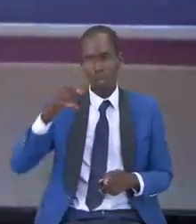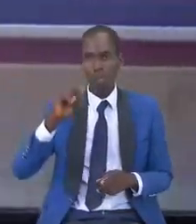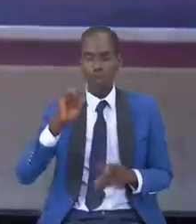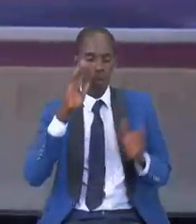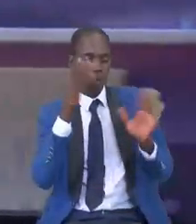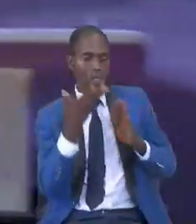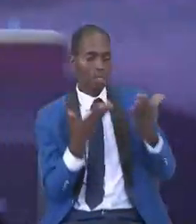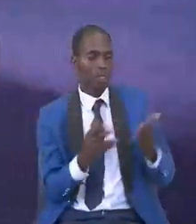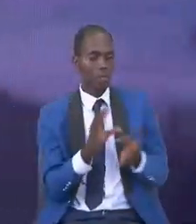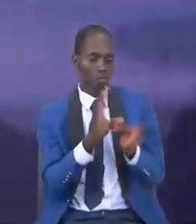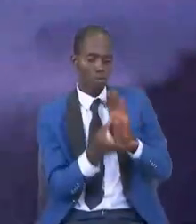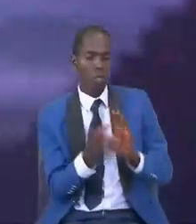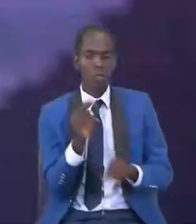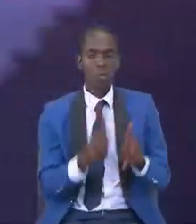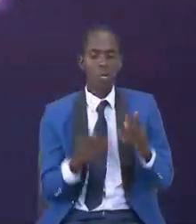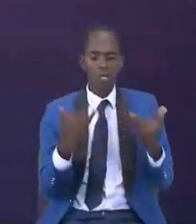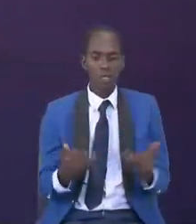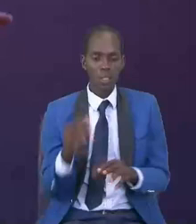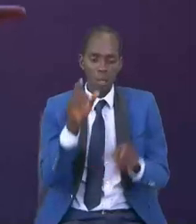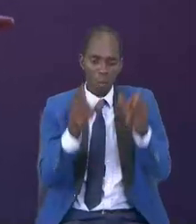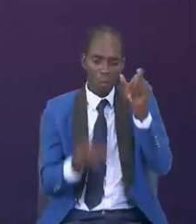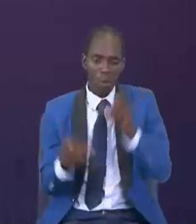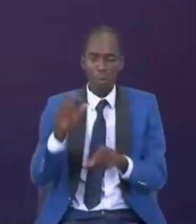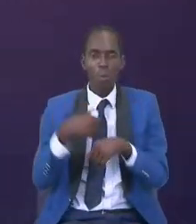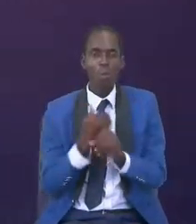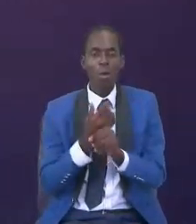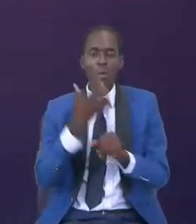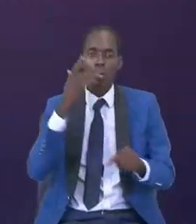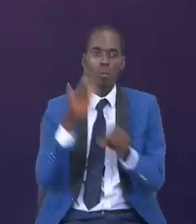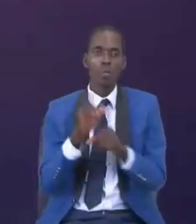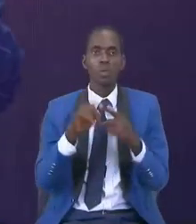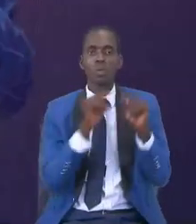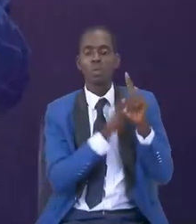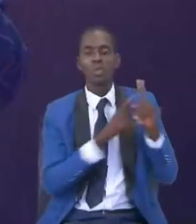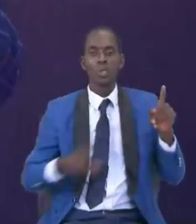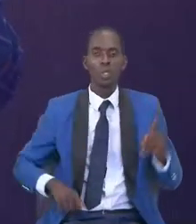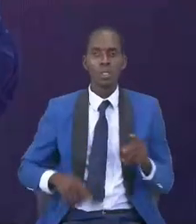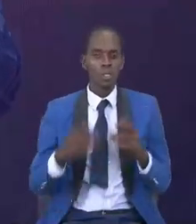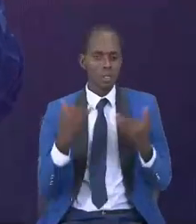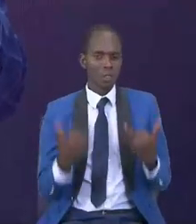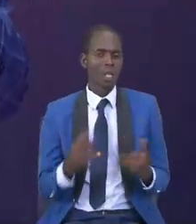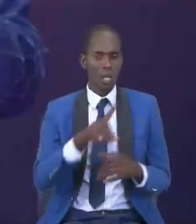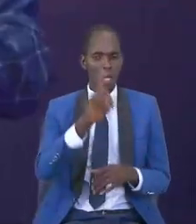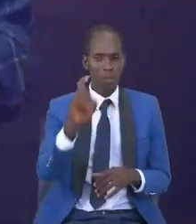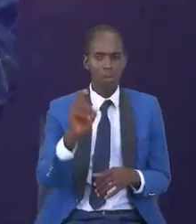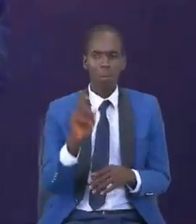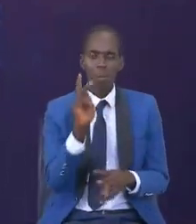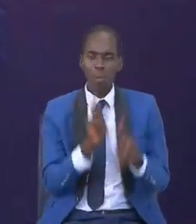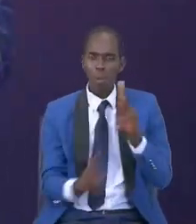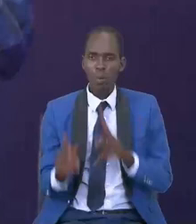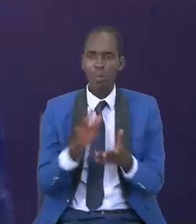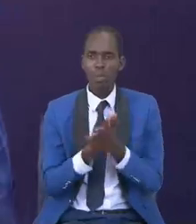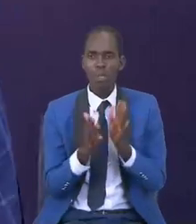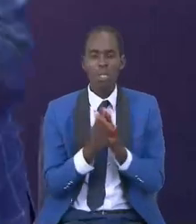à l'Éternel. Ma question est, si on se convertit sans notre